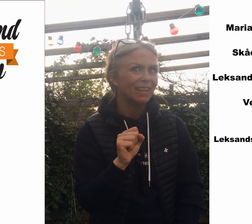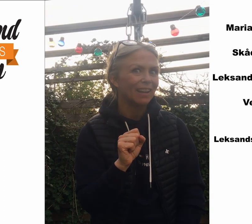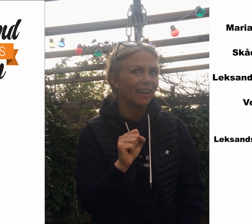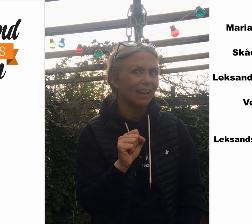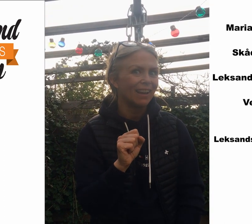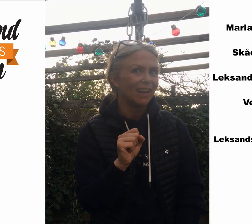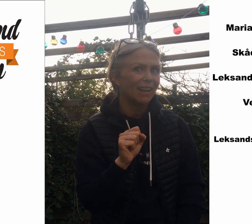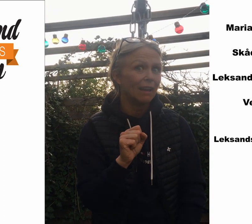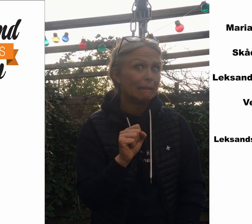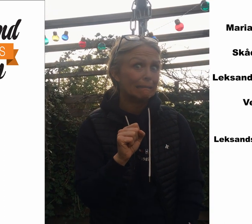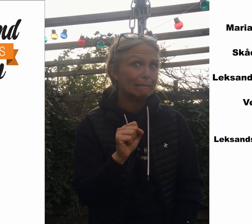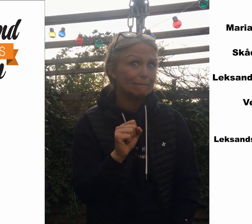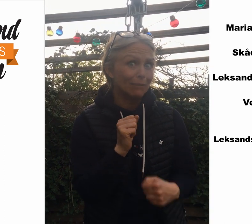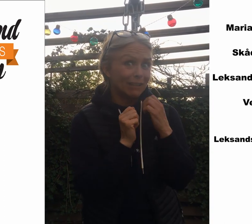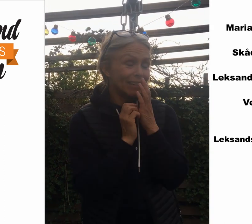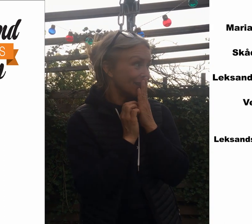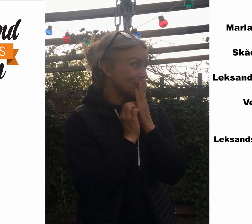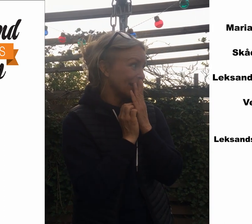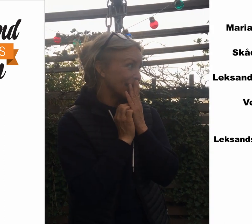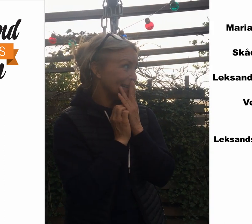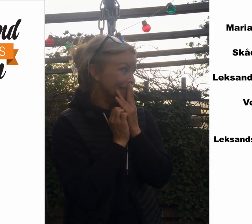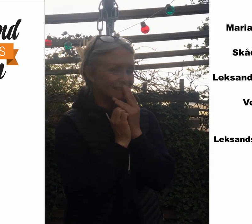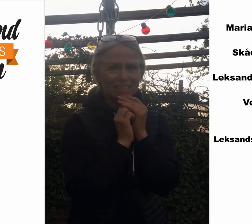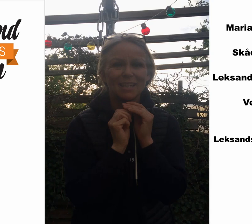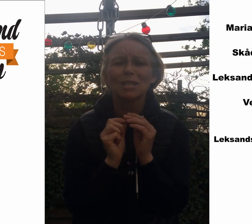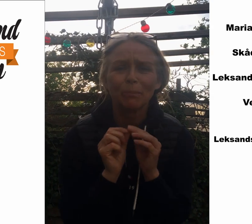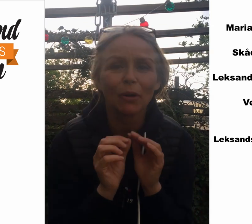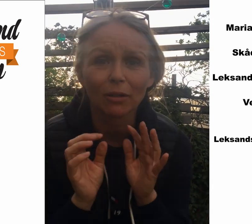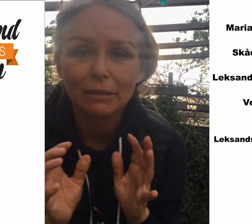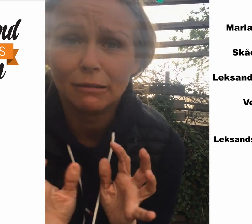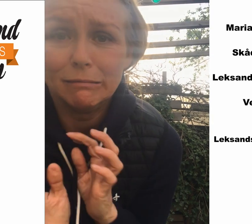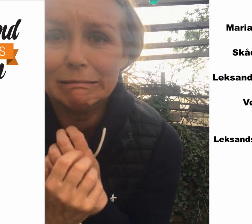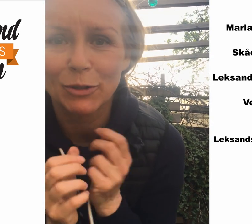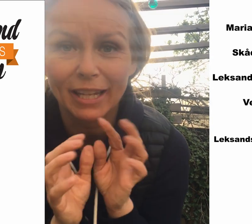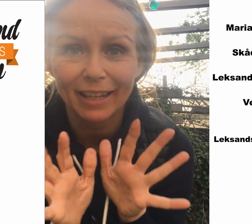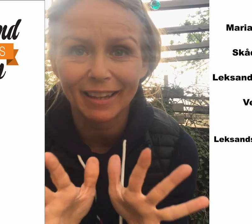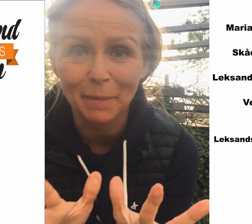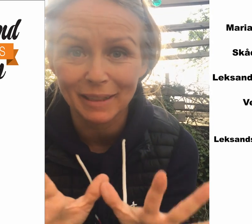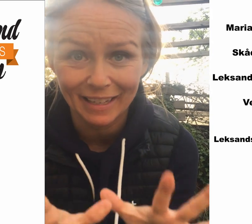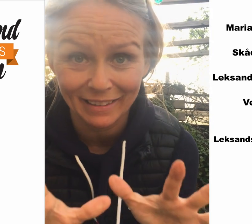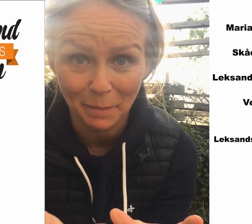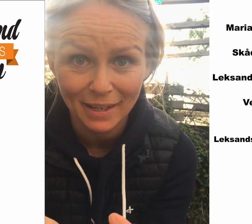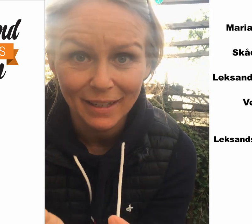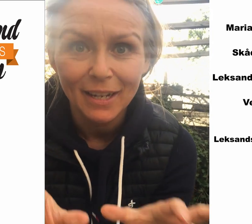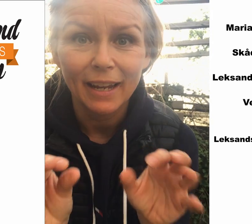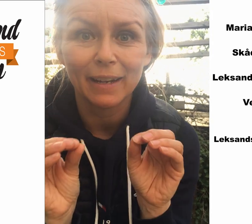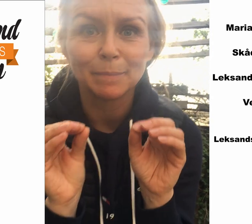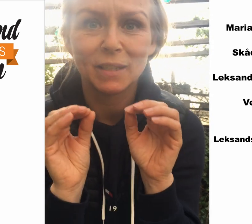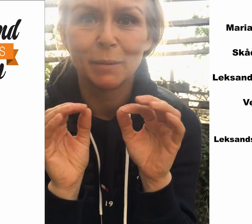Hörde ni? Vad var det? Så skällde? Spök och skräcktema, tänkte jag